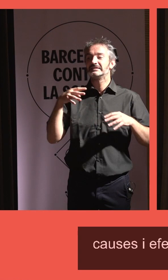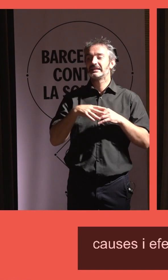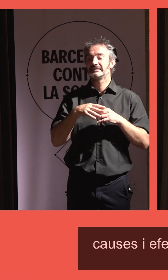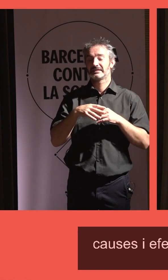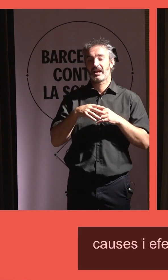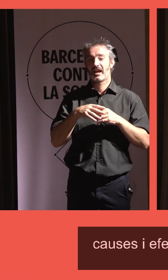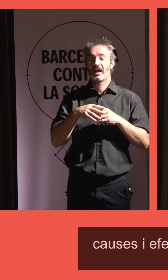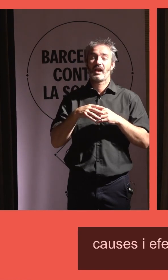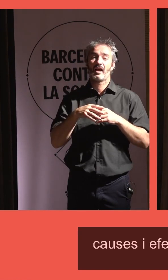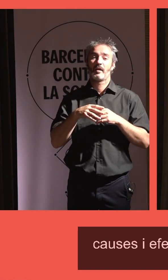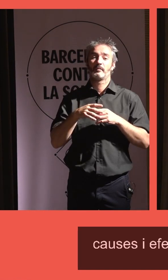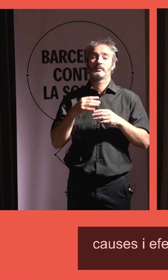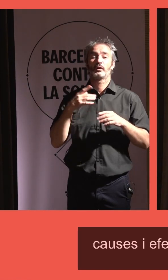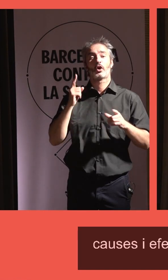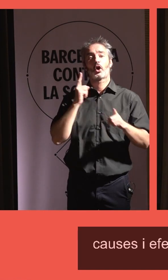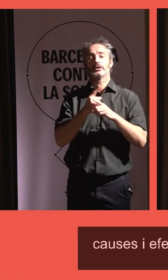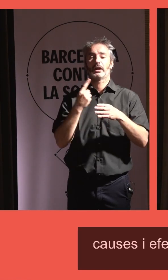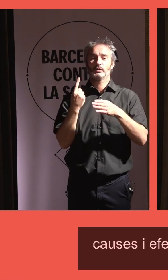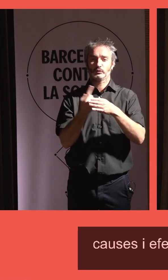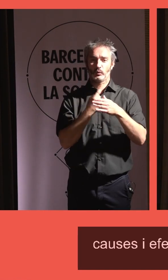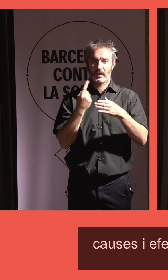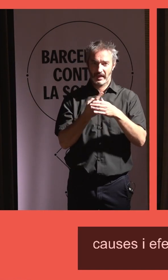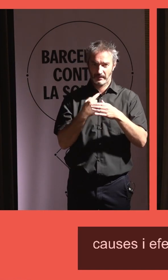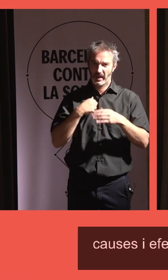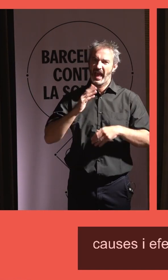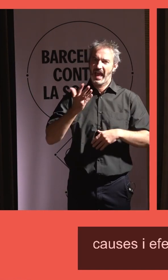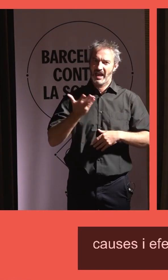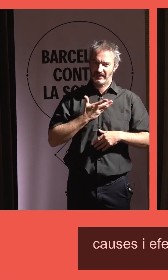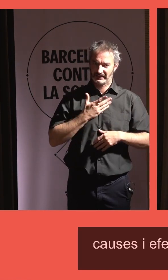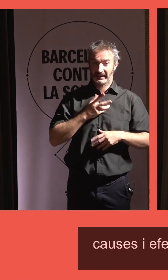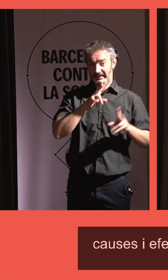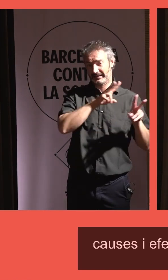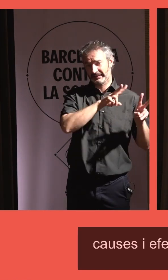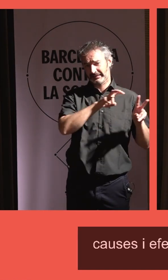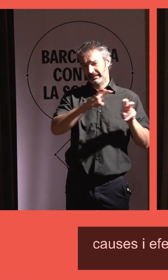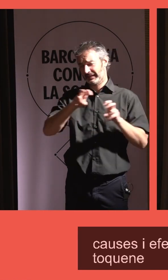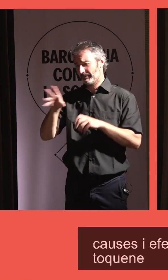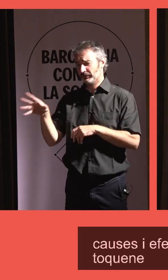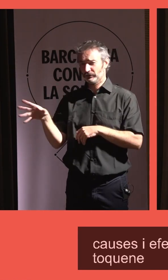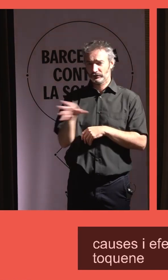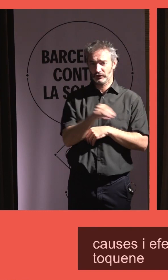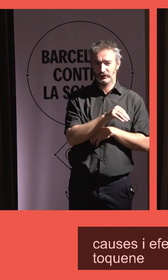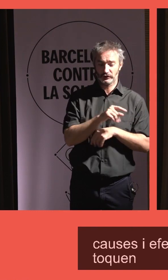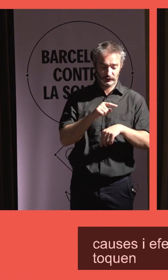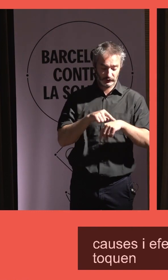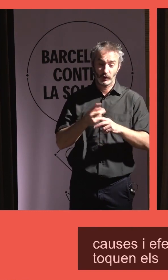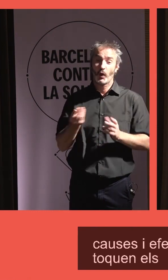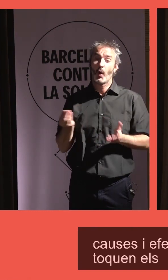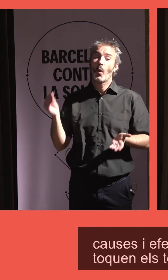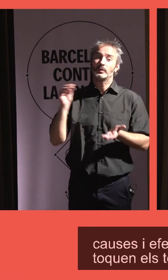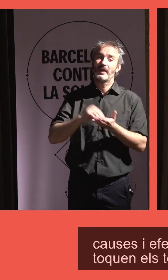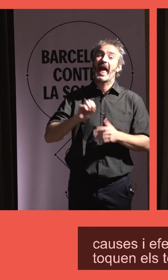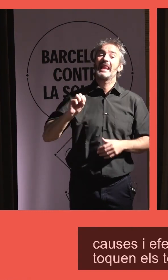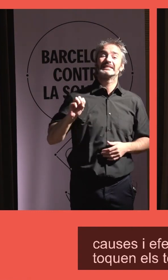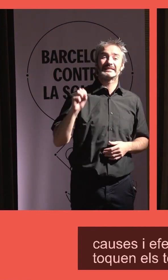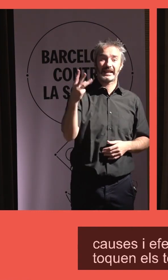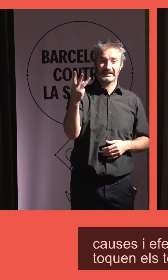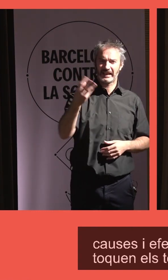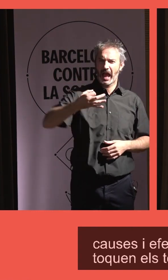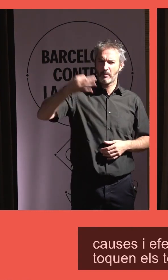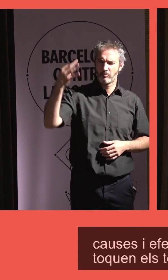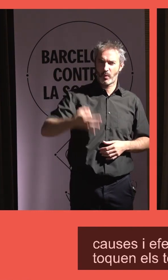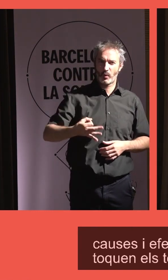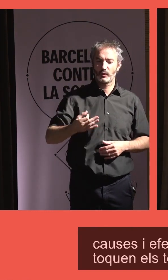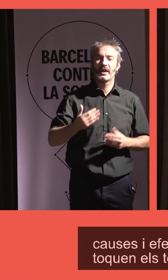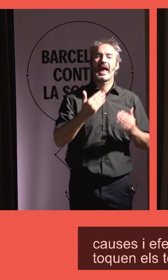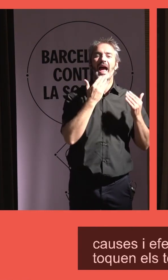la soledat amb reflexions que toquen tots els temes transversals que avui han sortit aquí tornem a les 3 en